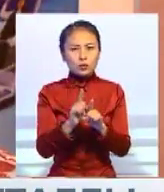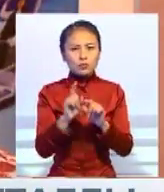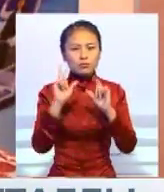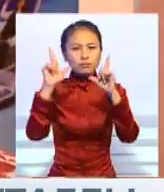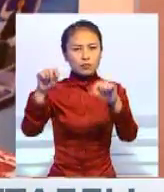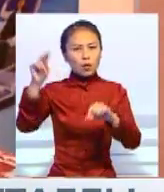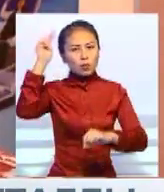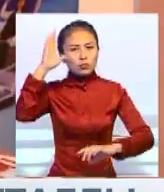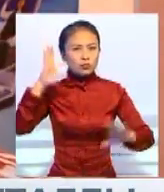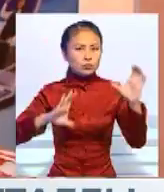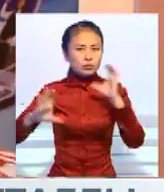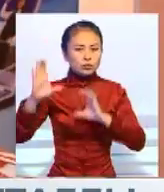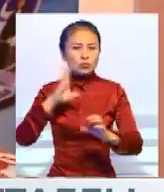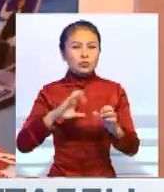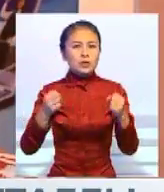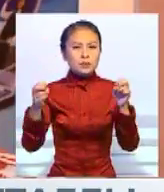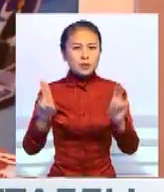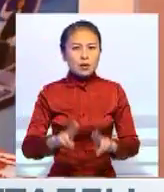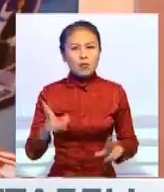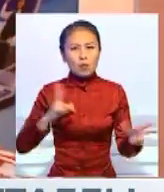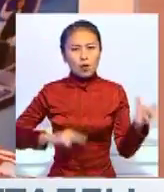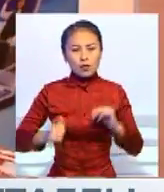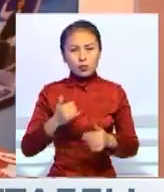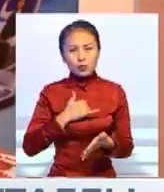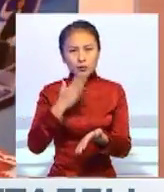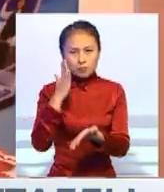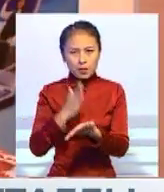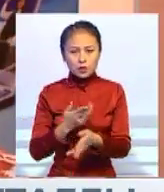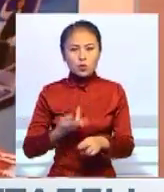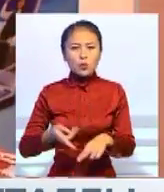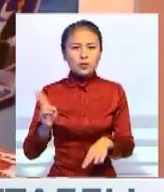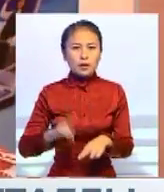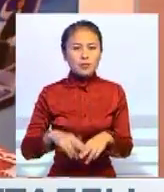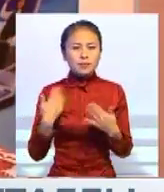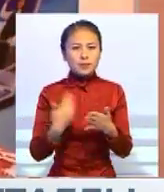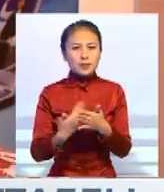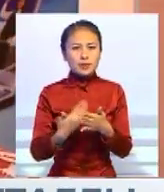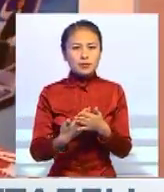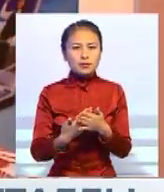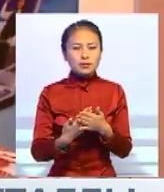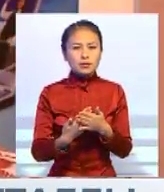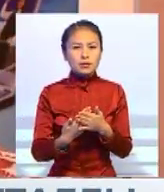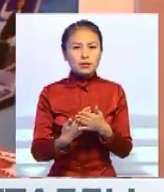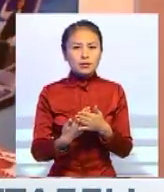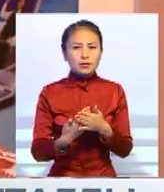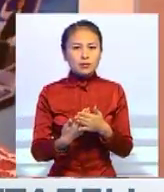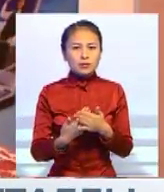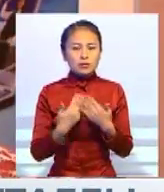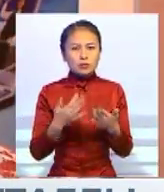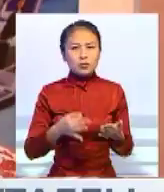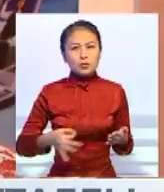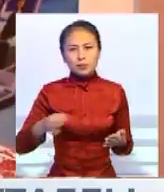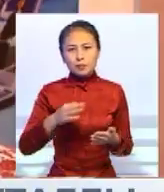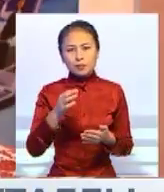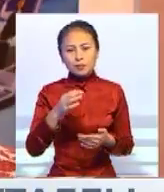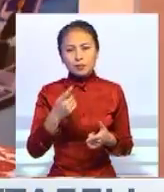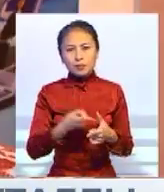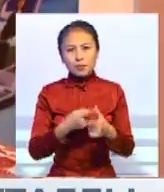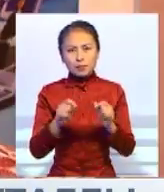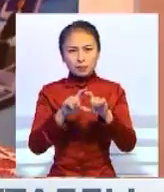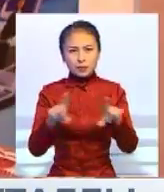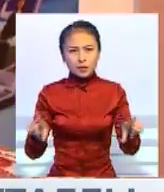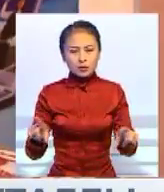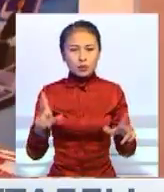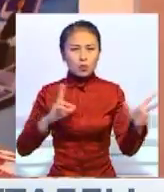арнайы курстарға барып өткен мұғалімдеріміз бар. Оны мысал ретінде Сандықтау ауданы Балқашының орта